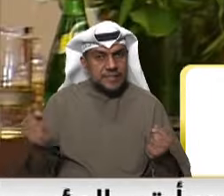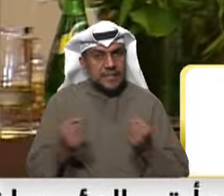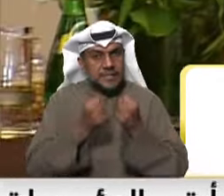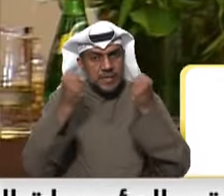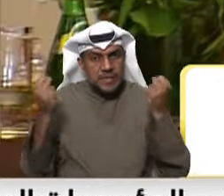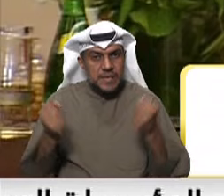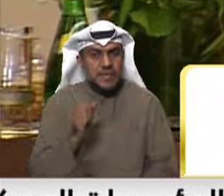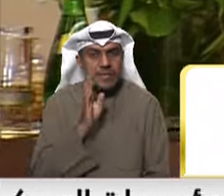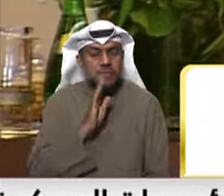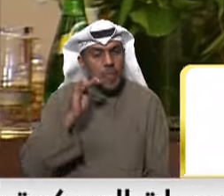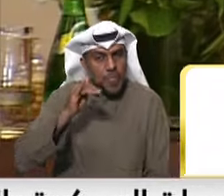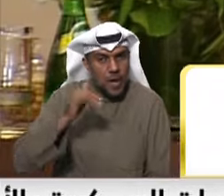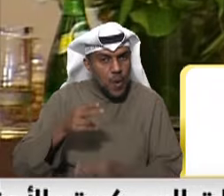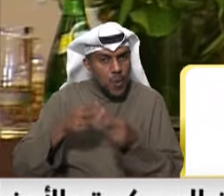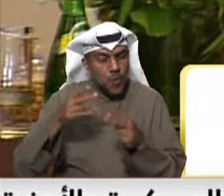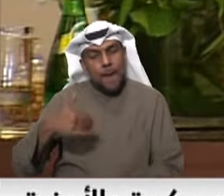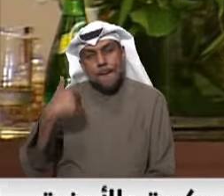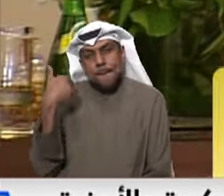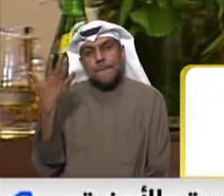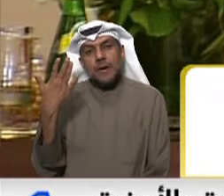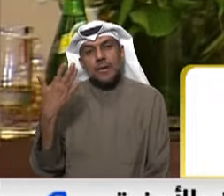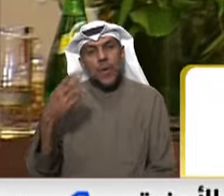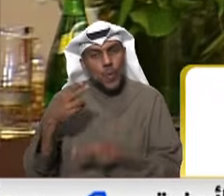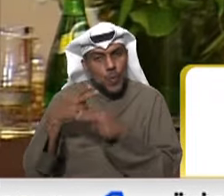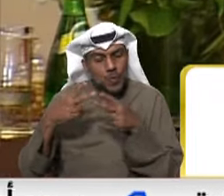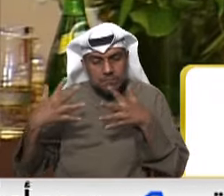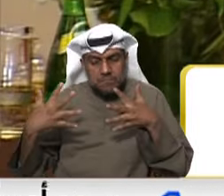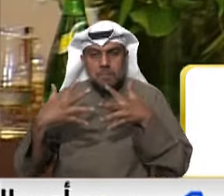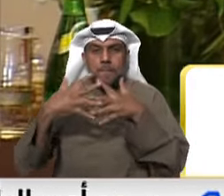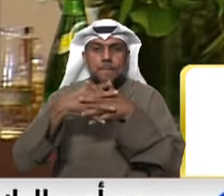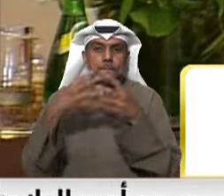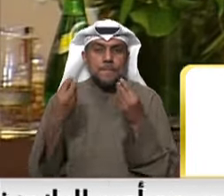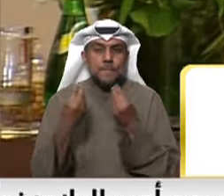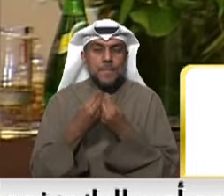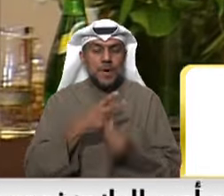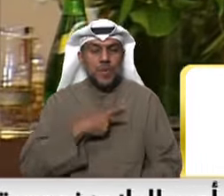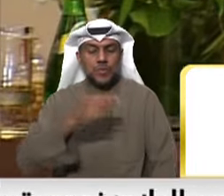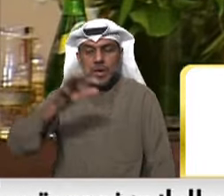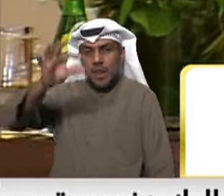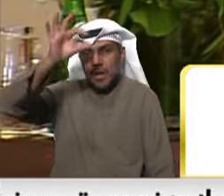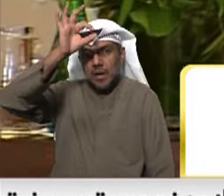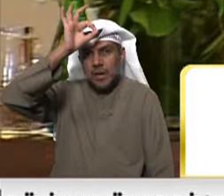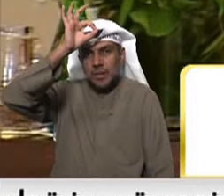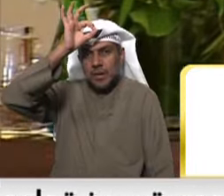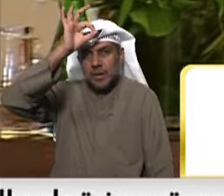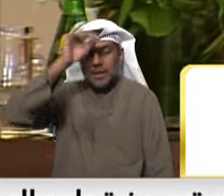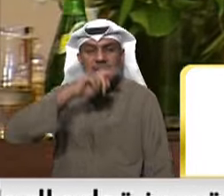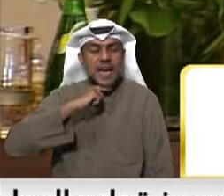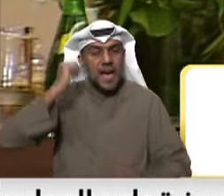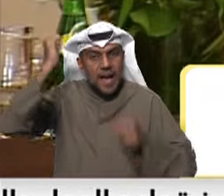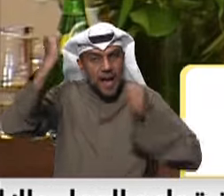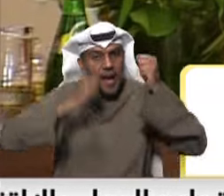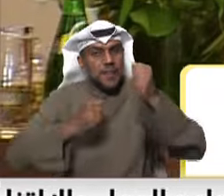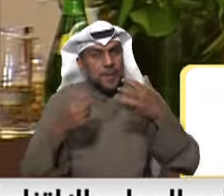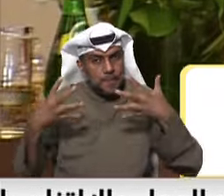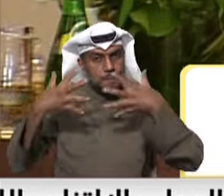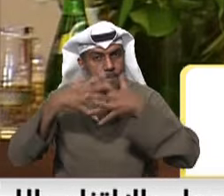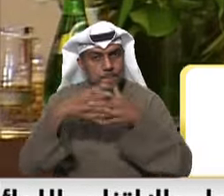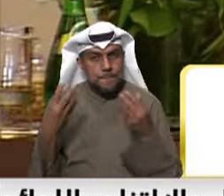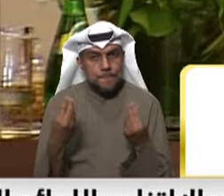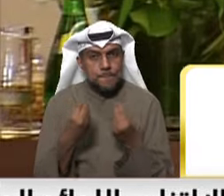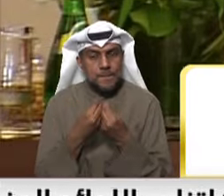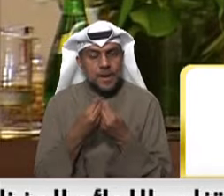المستويين الداخلي والخارجي، سواء مع وزارة الداخلية والحرس الوطني أو